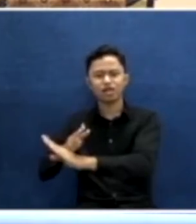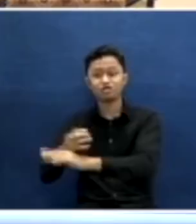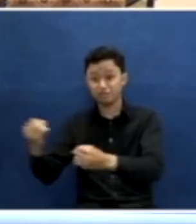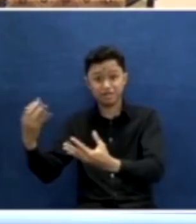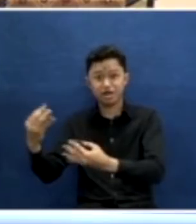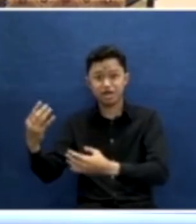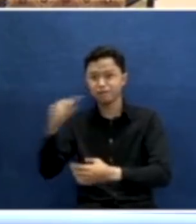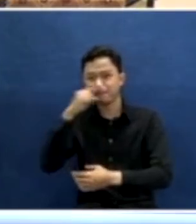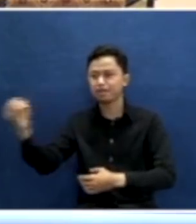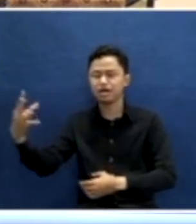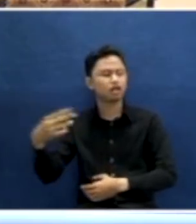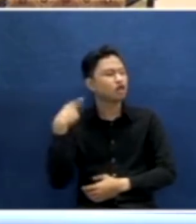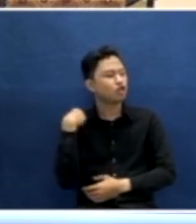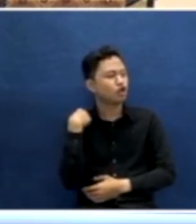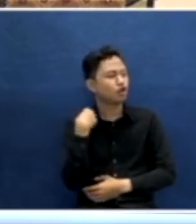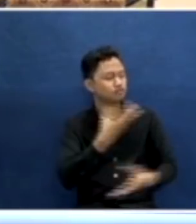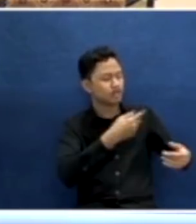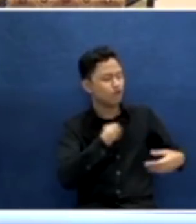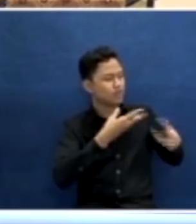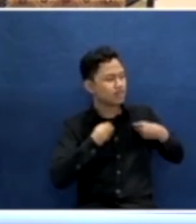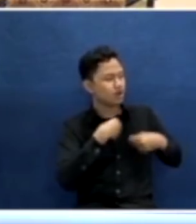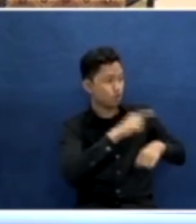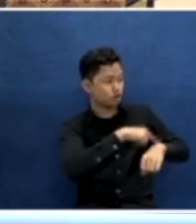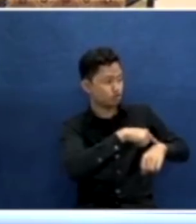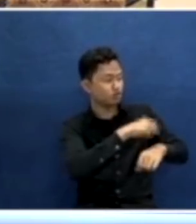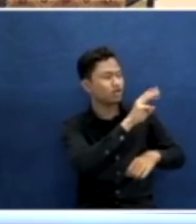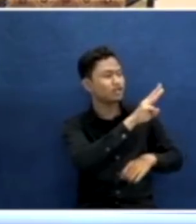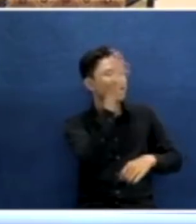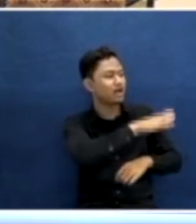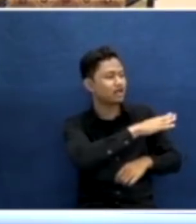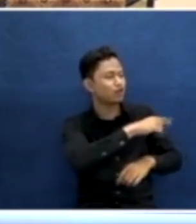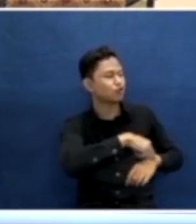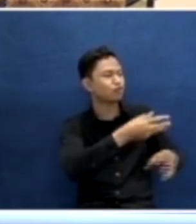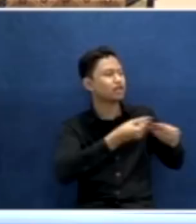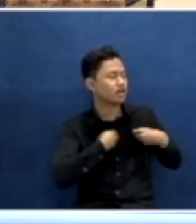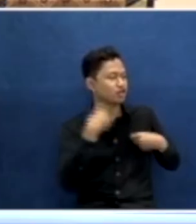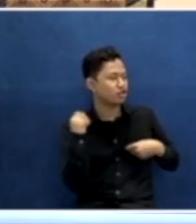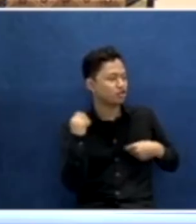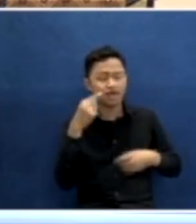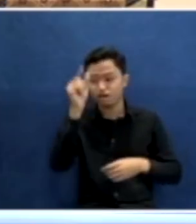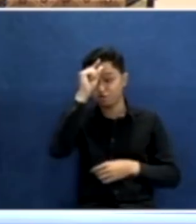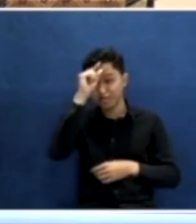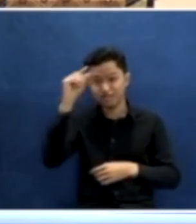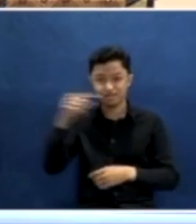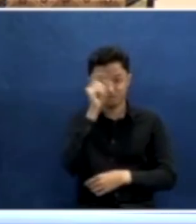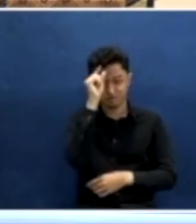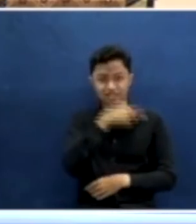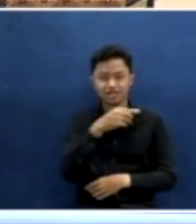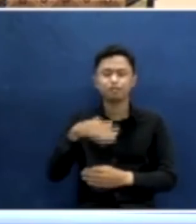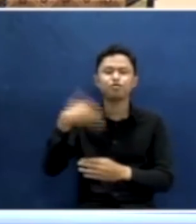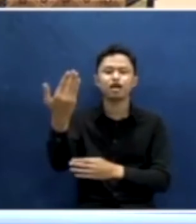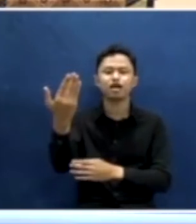kasih saya waktu tiga hari pak 3 hari Ustad saya akan kabari tiga hari kemudian pulang ke pondok tiga ditelepon